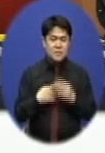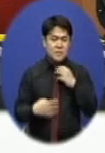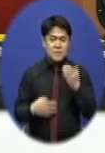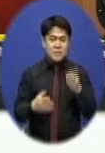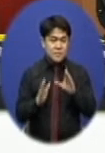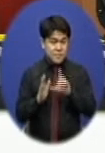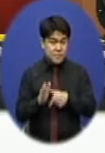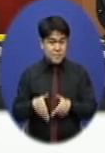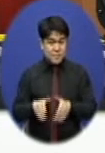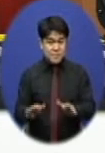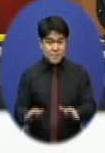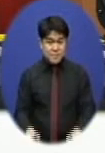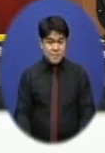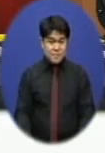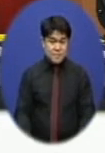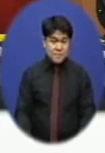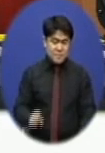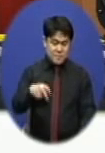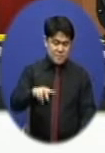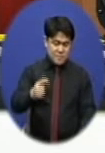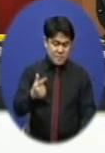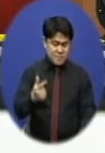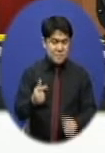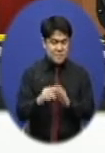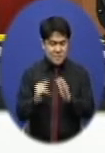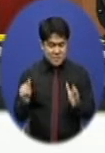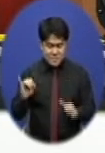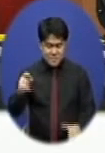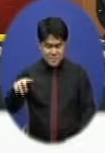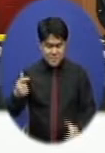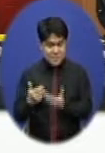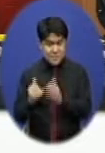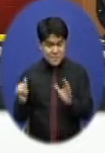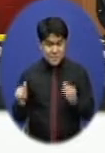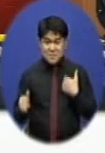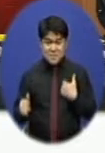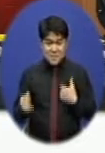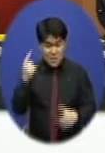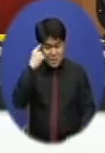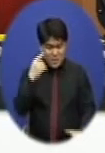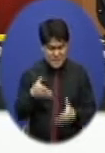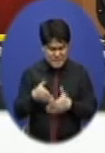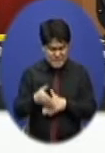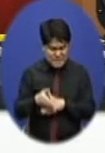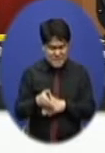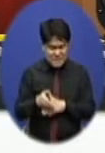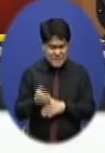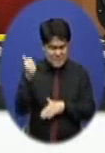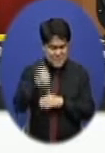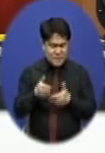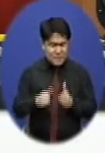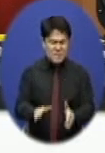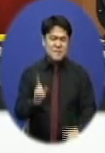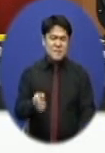유산가족인지 이산가족인지 그렇게 모르는구나. 이해를 좀 해드려야 되겠다. 왜냐하면 찌끄레기로 나왔기 때문에. 아니,